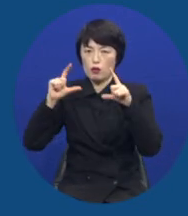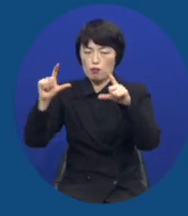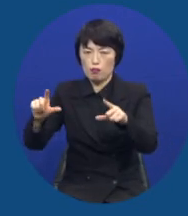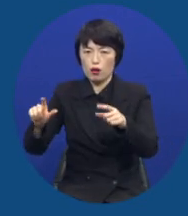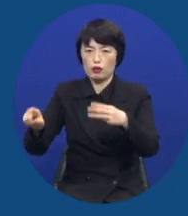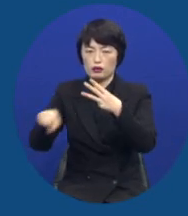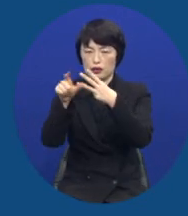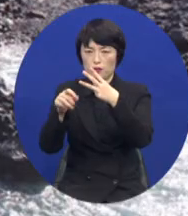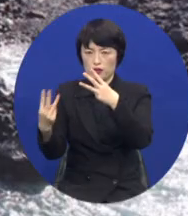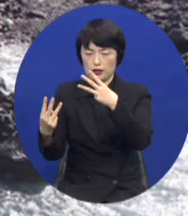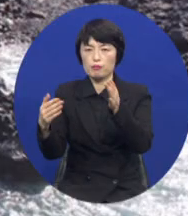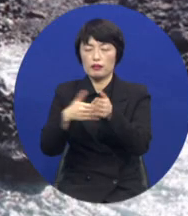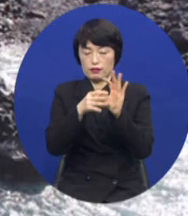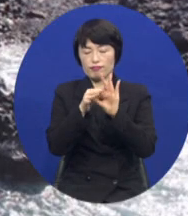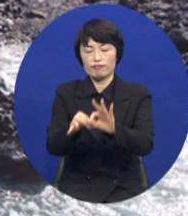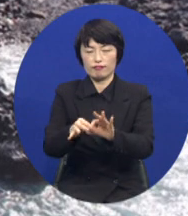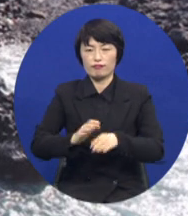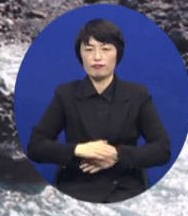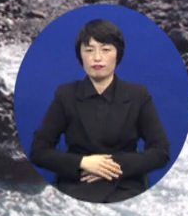예상됩니다